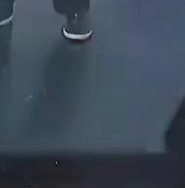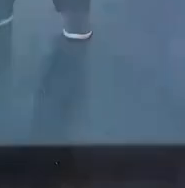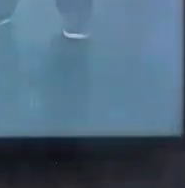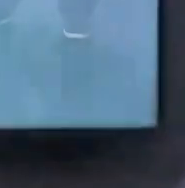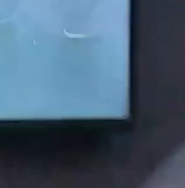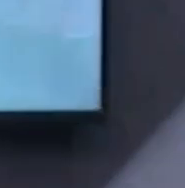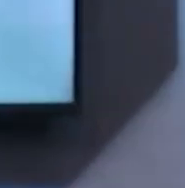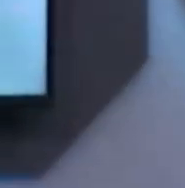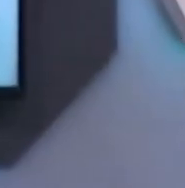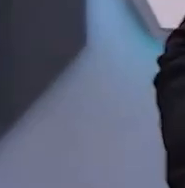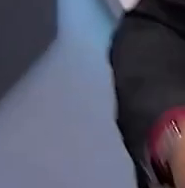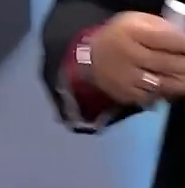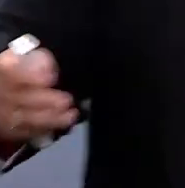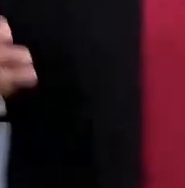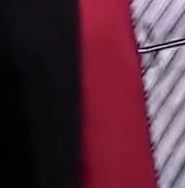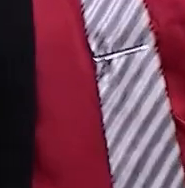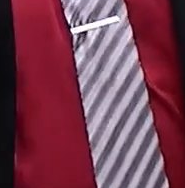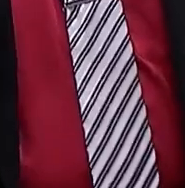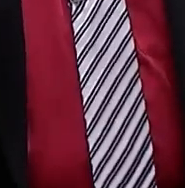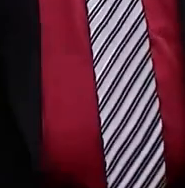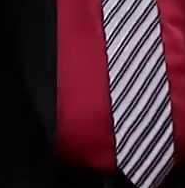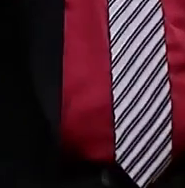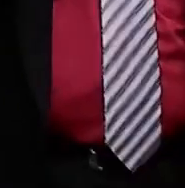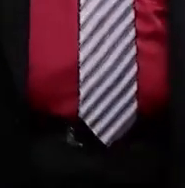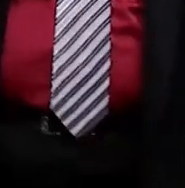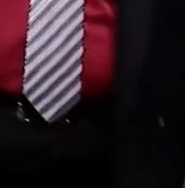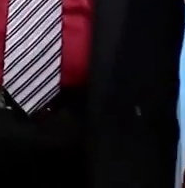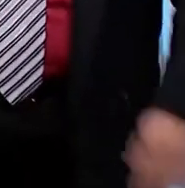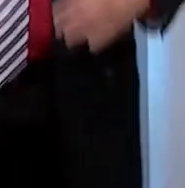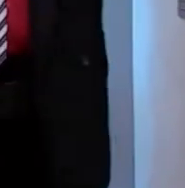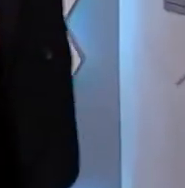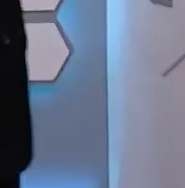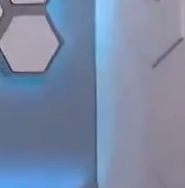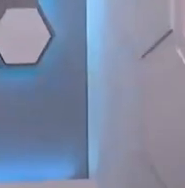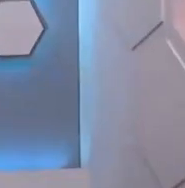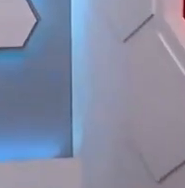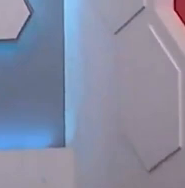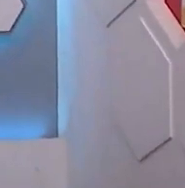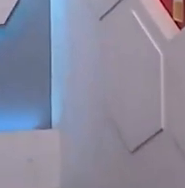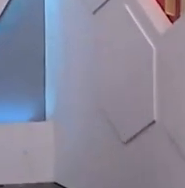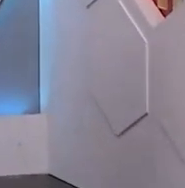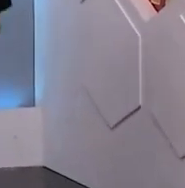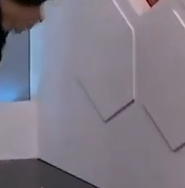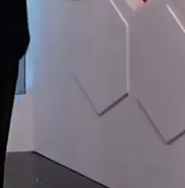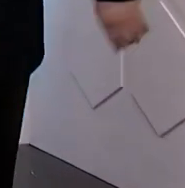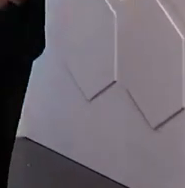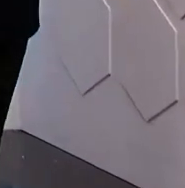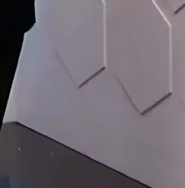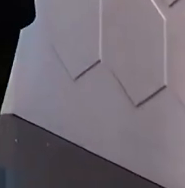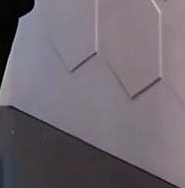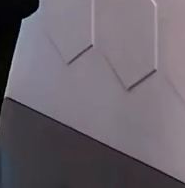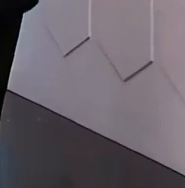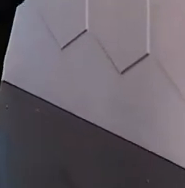menjadi insan yang beriman, memberi manfaat buat seluruh umat.